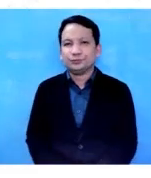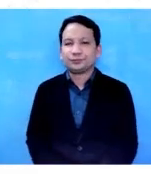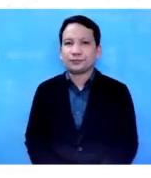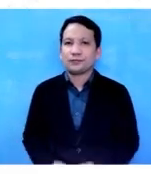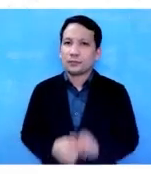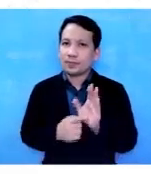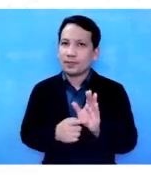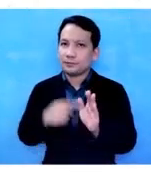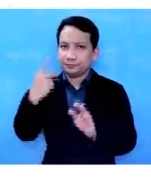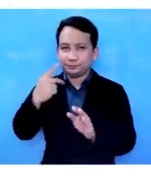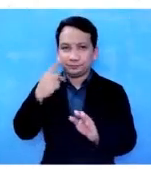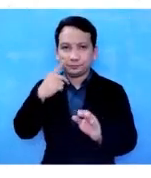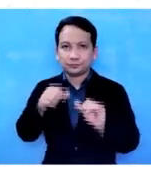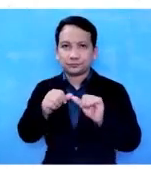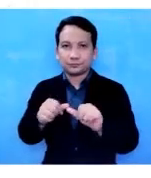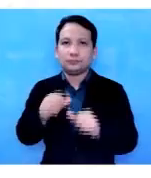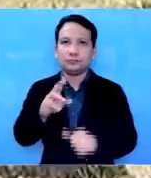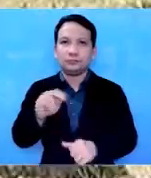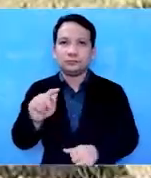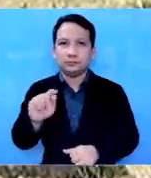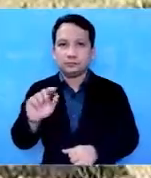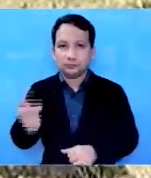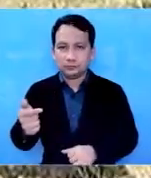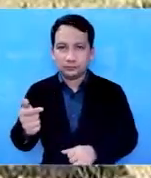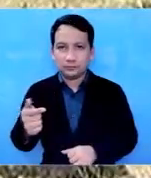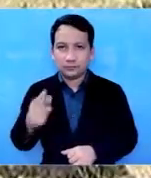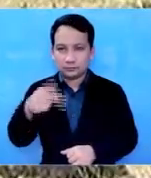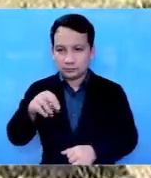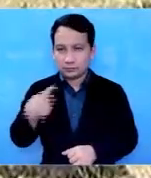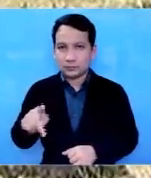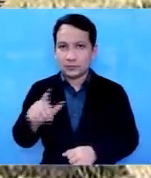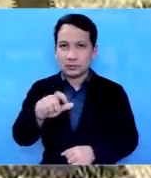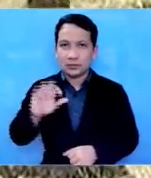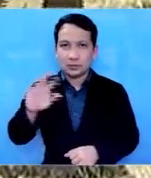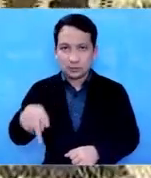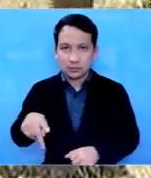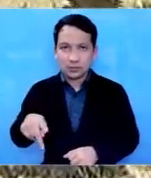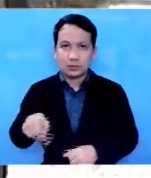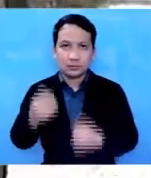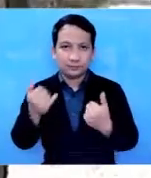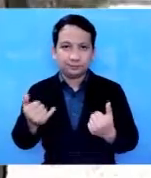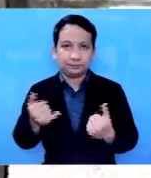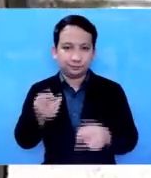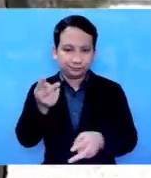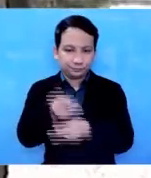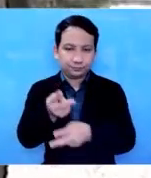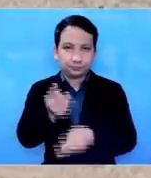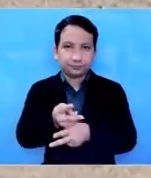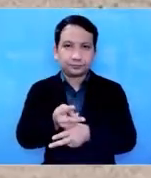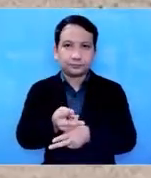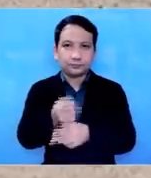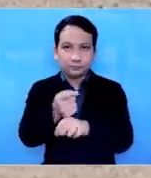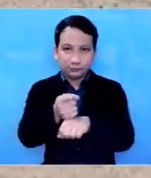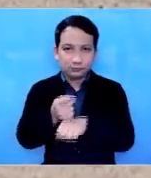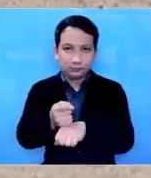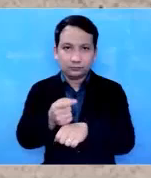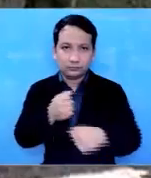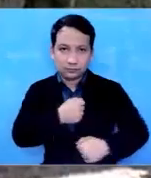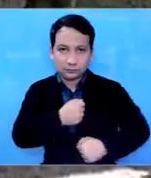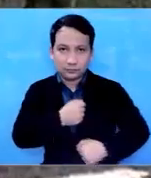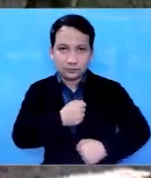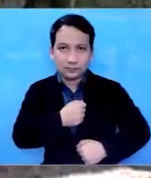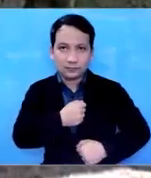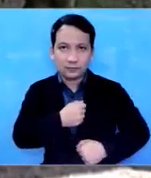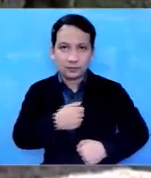political unrest sa Pandag, namagitan na sa gulo ang PNP at AFP. Sa ngayon ay bantay sarado na ng tangke, sundalo at mga pulis ang